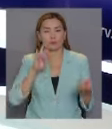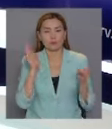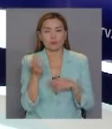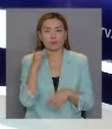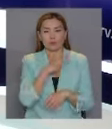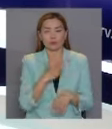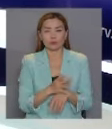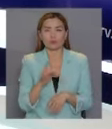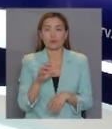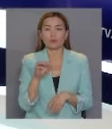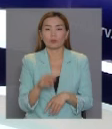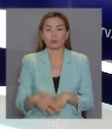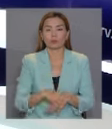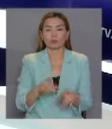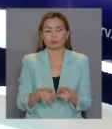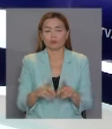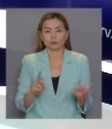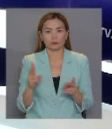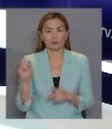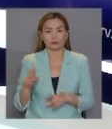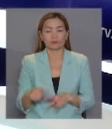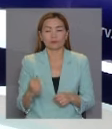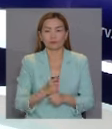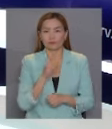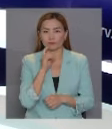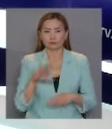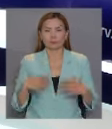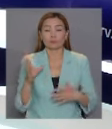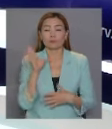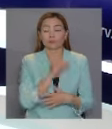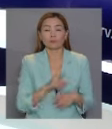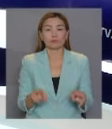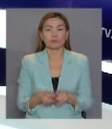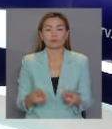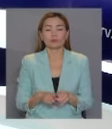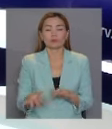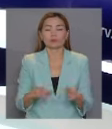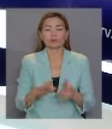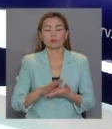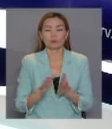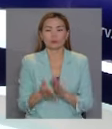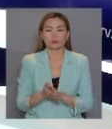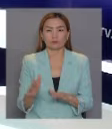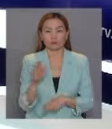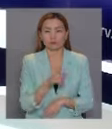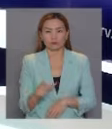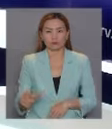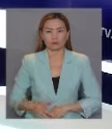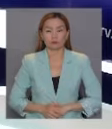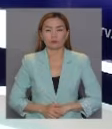многих. Робот в этом стиле не только танцует, но и делает сложные движения. Также взаимодействует с окружающими людьми.